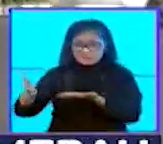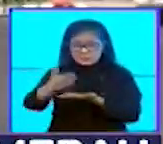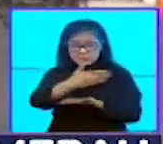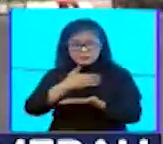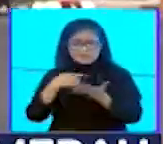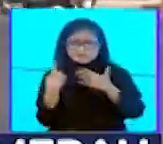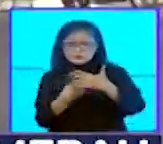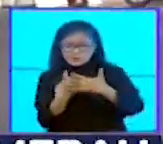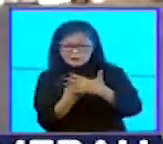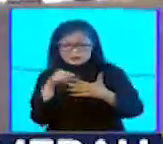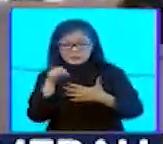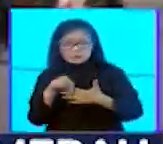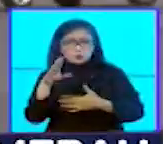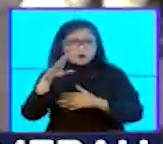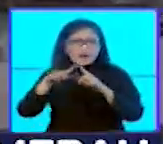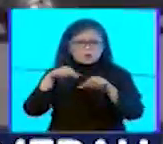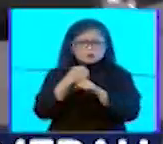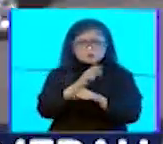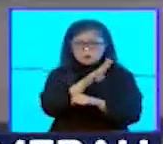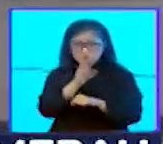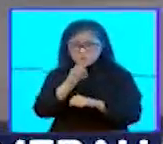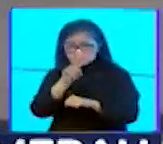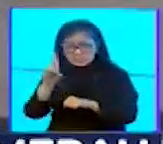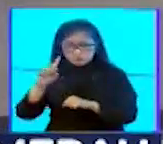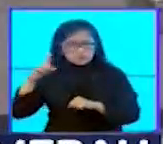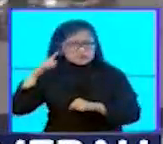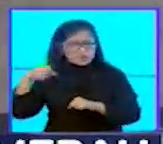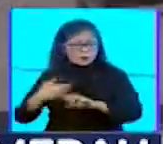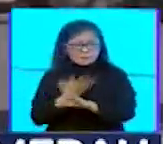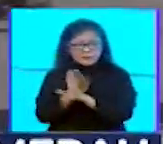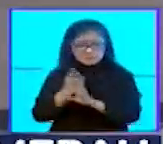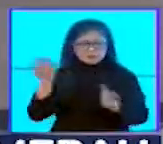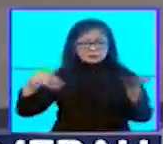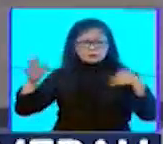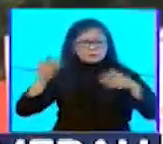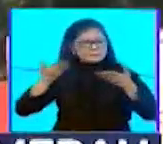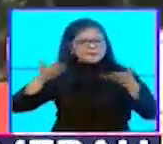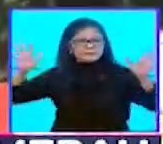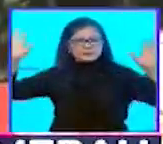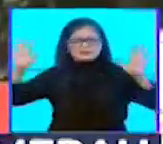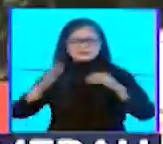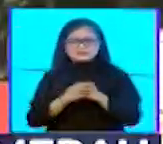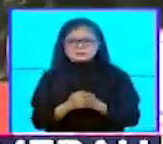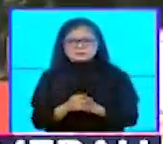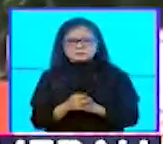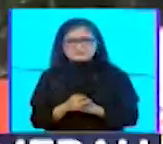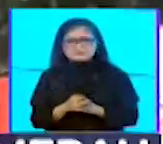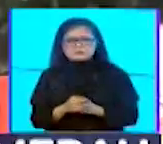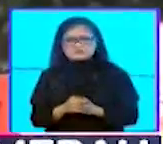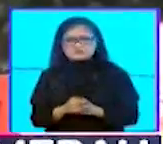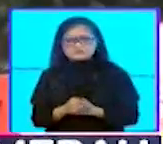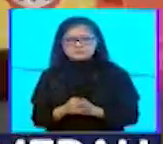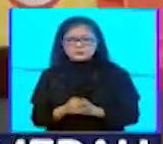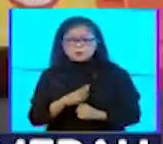31 Agustus, wilayah Jawa Timur telah terbebas dari zona merah risiko penyebaran COVID-19. Saat ini zona